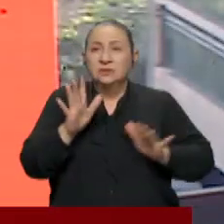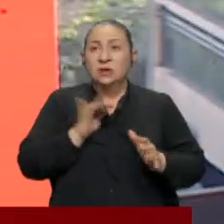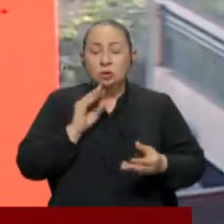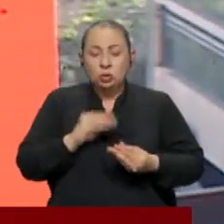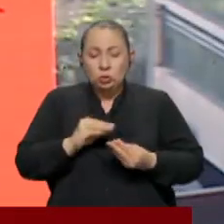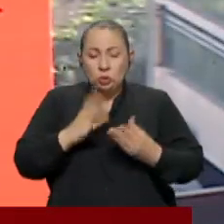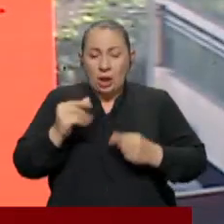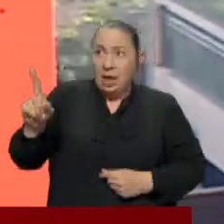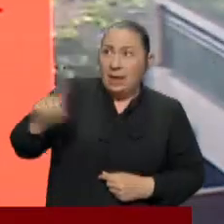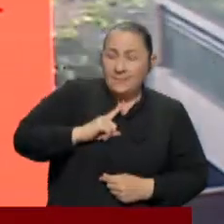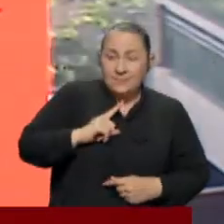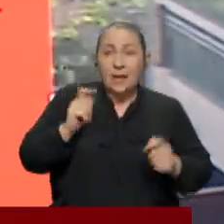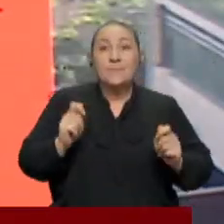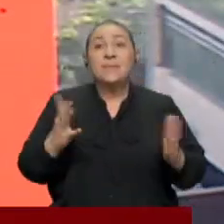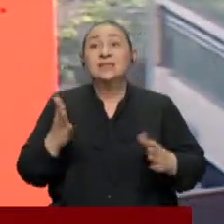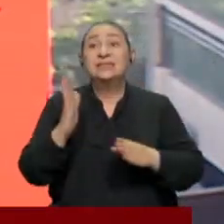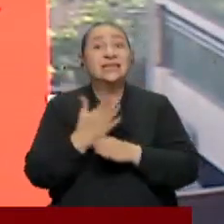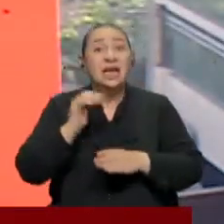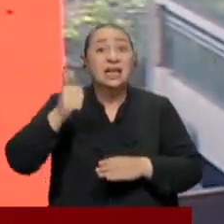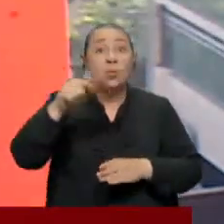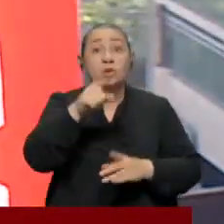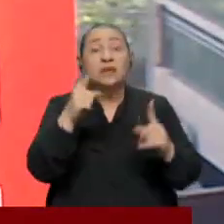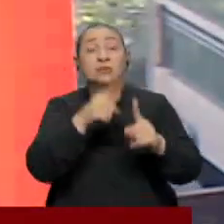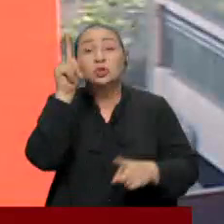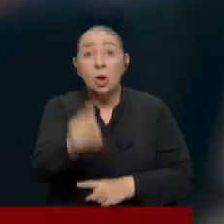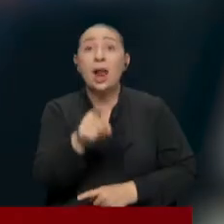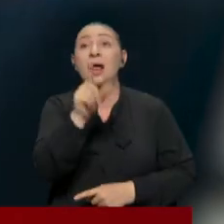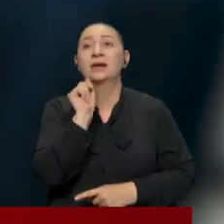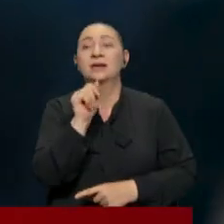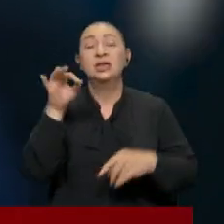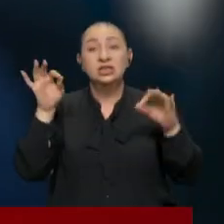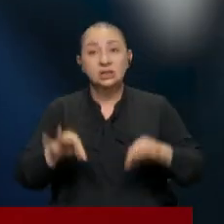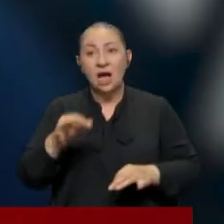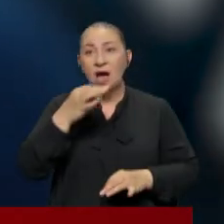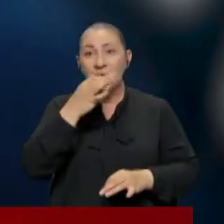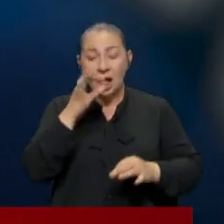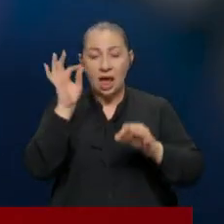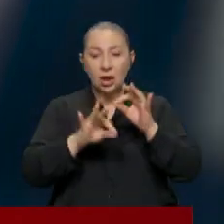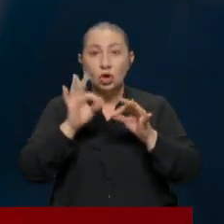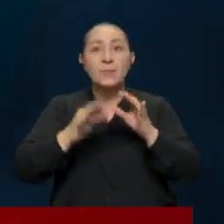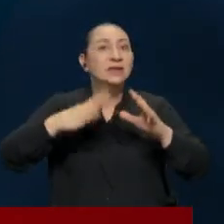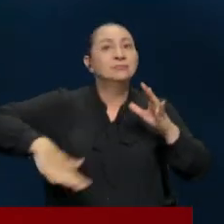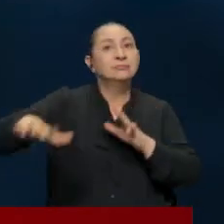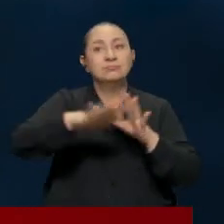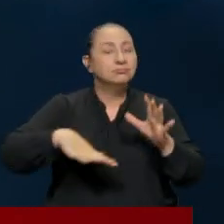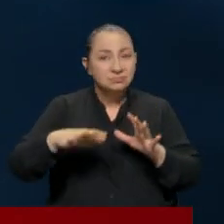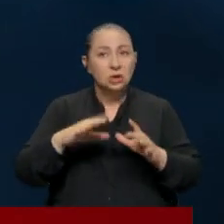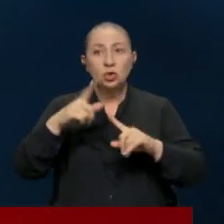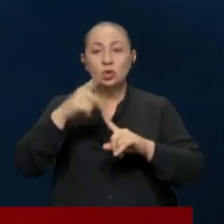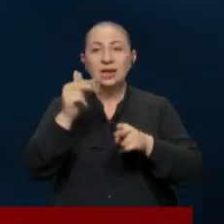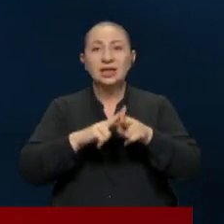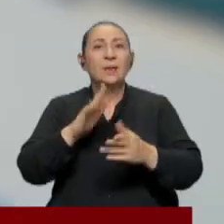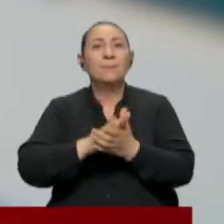suç teşkil eden bir emri yerine getirmez Çünkü yarın sana bunun hesabını sorarlar şimdi Ankara ve ekonomik kulislerinde Türkle